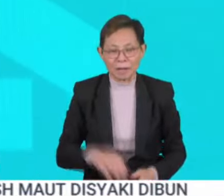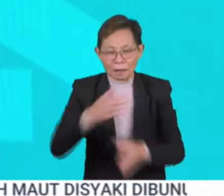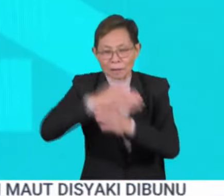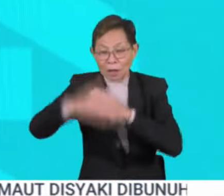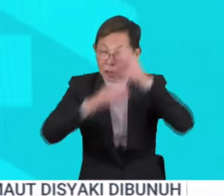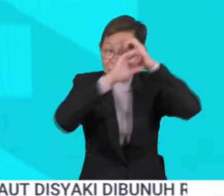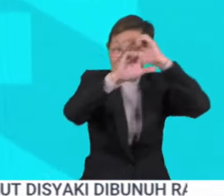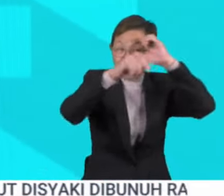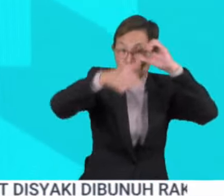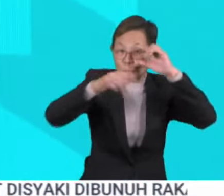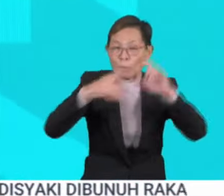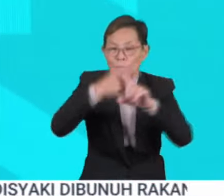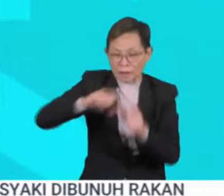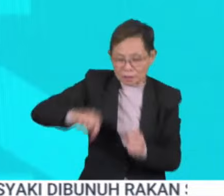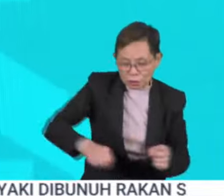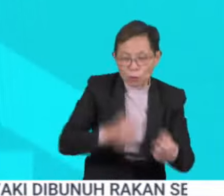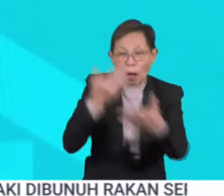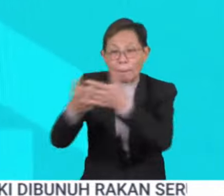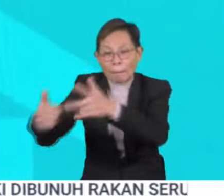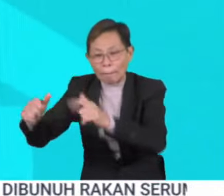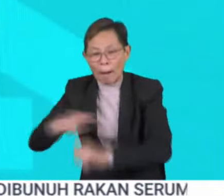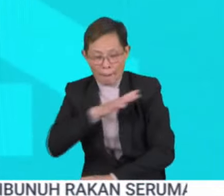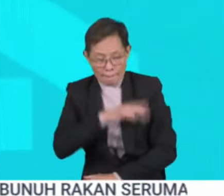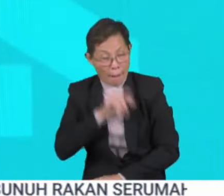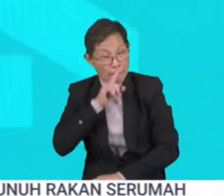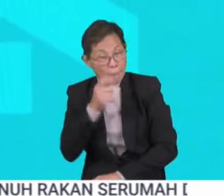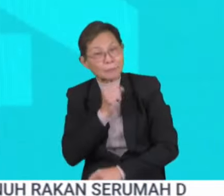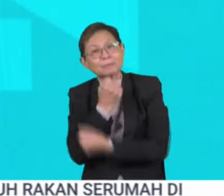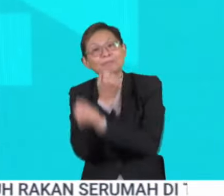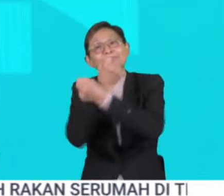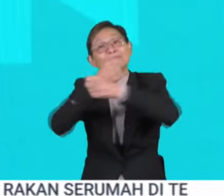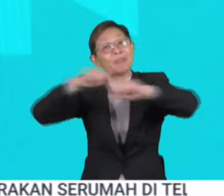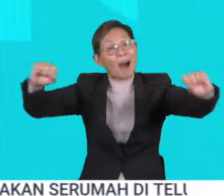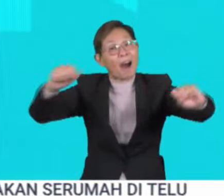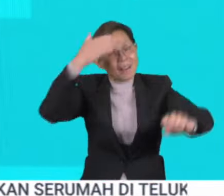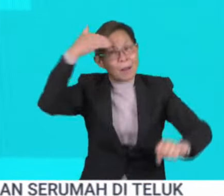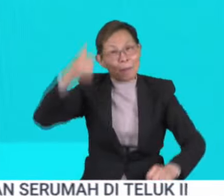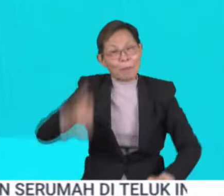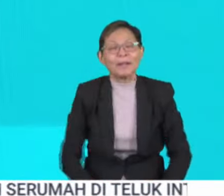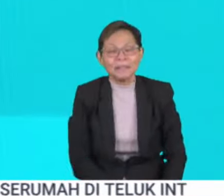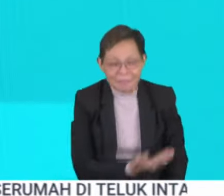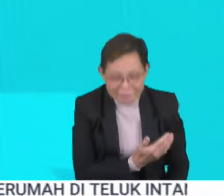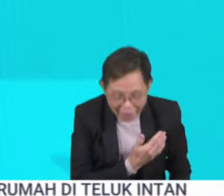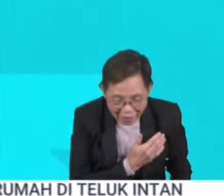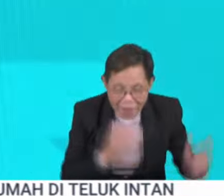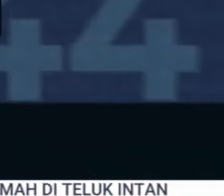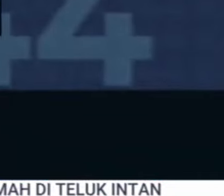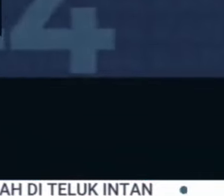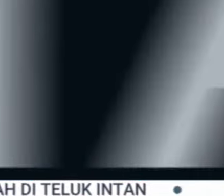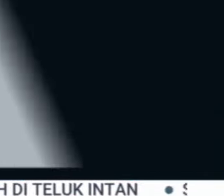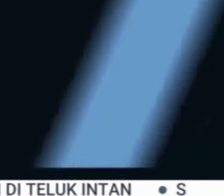Sekian Kanta 744 dari Sungai Kesegara. Palestin pasti merdeka. Assalamualaikum. Salam Malaysia Madani.